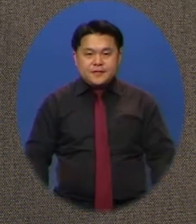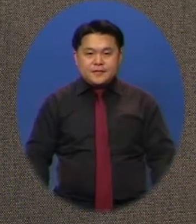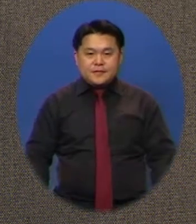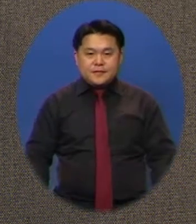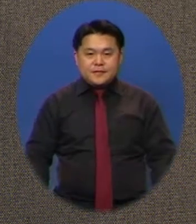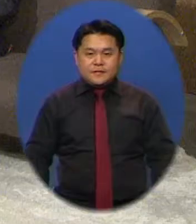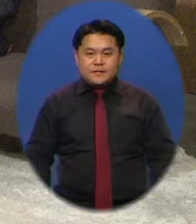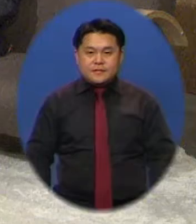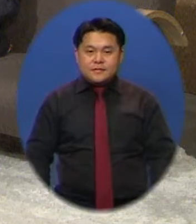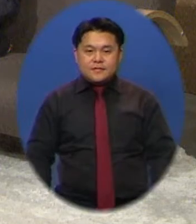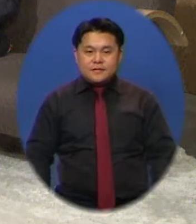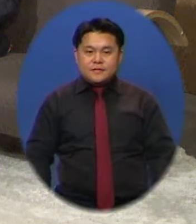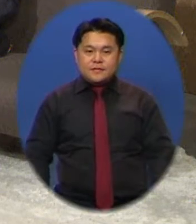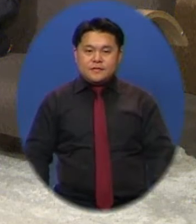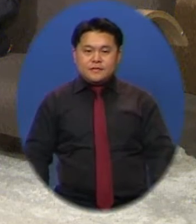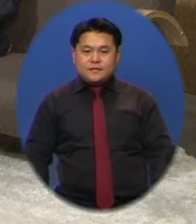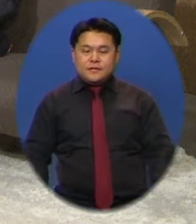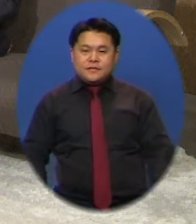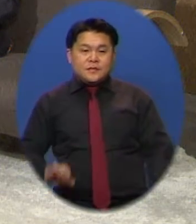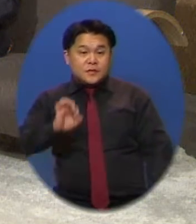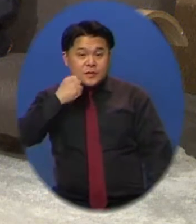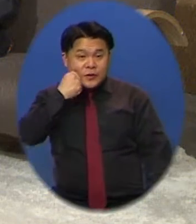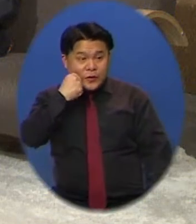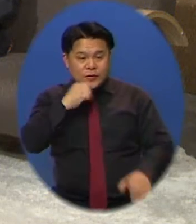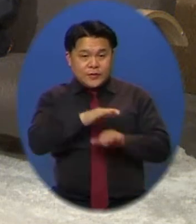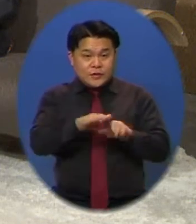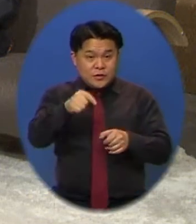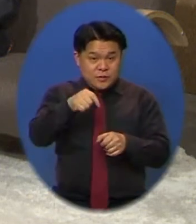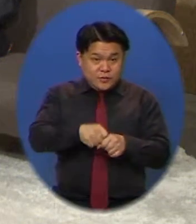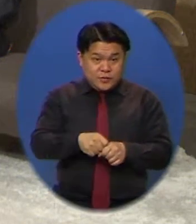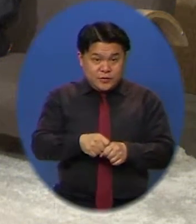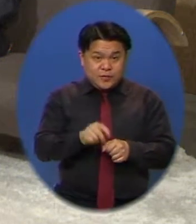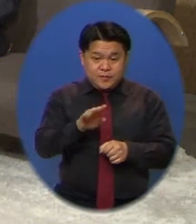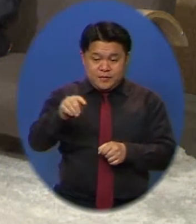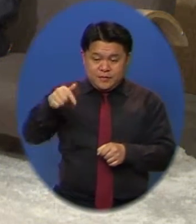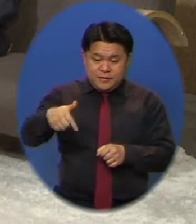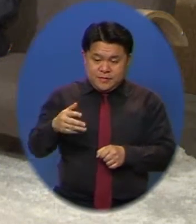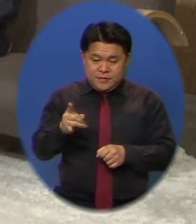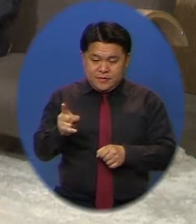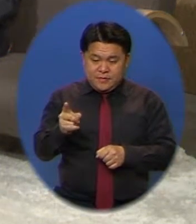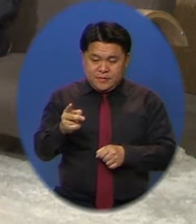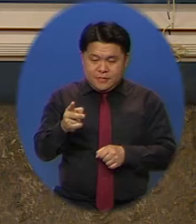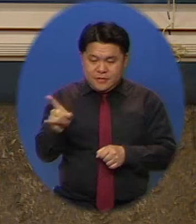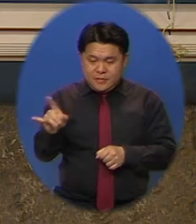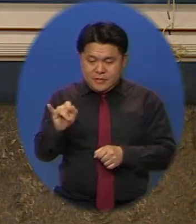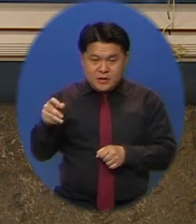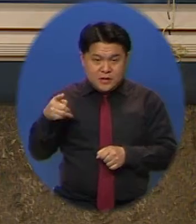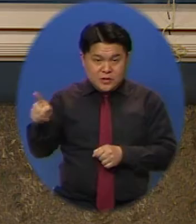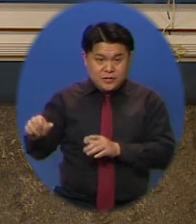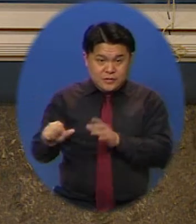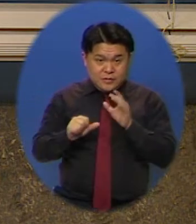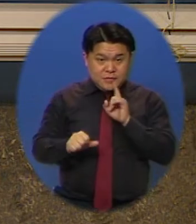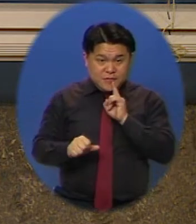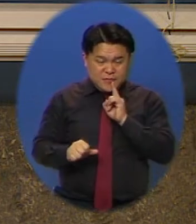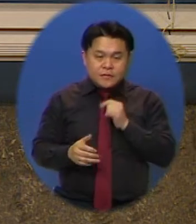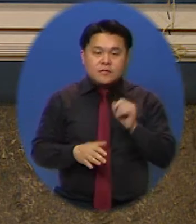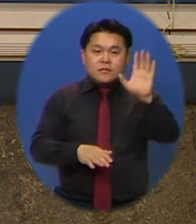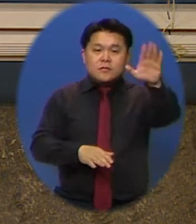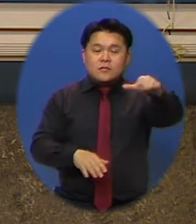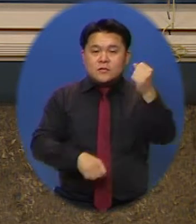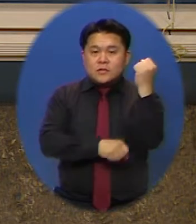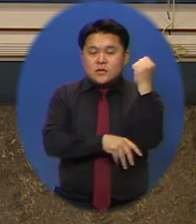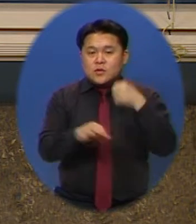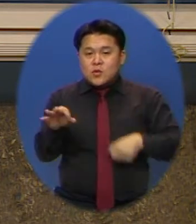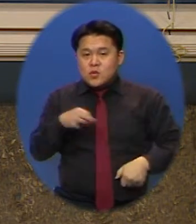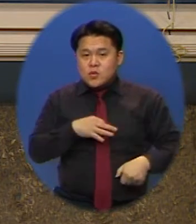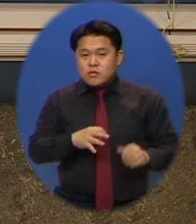계획입니다. 아무래도 이 한계를 극복하기 위해서 그런 빅데이터들을 활용을 하겠다 그런 말씀이신 것 같은데요. 예, 그렇습니다. 그러면 기초생활수급자들도